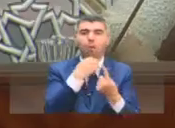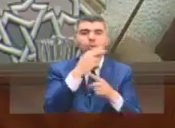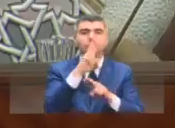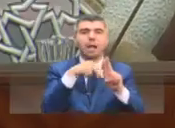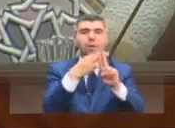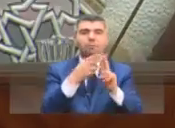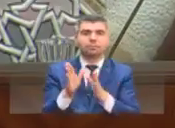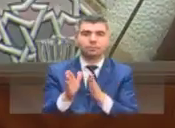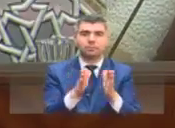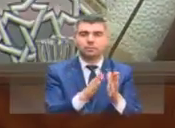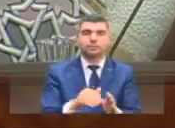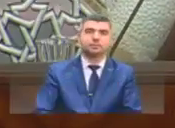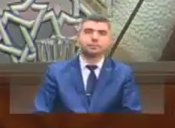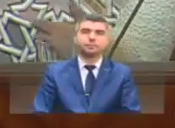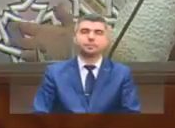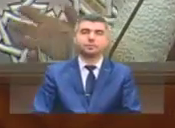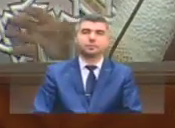شكرا السيد النائب.